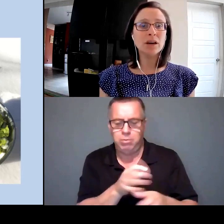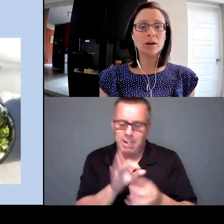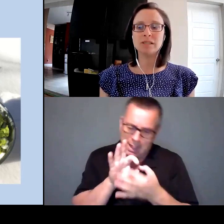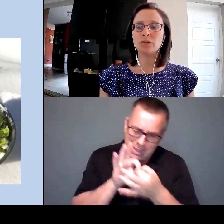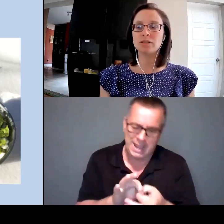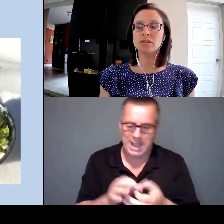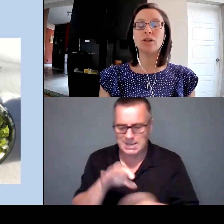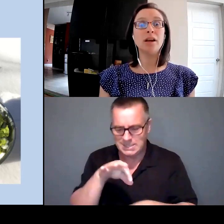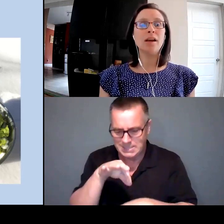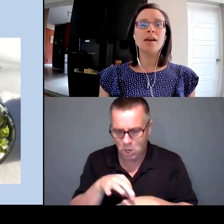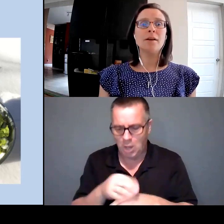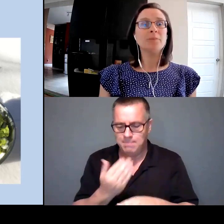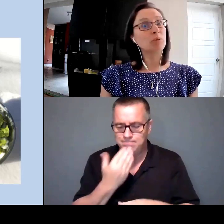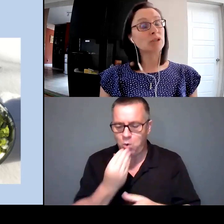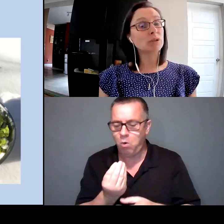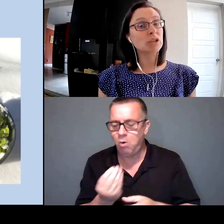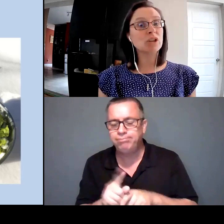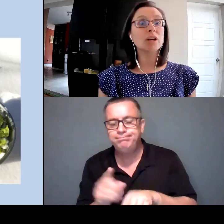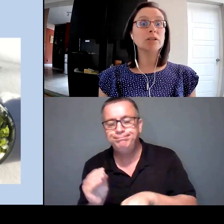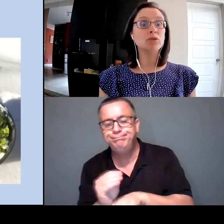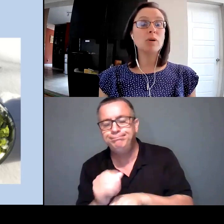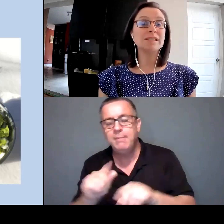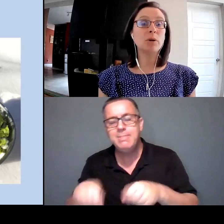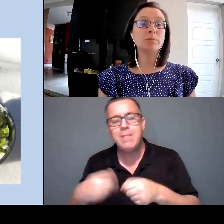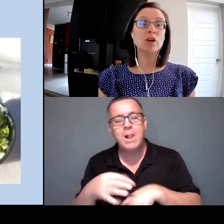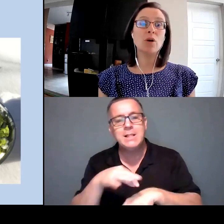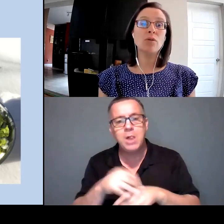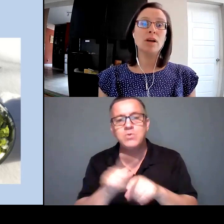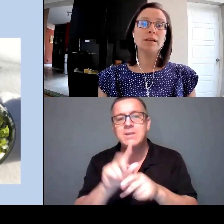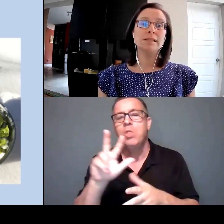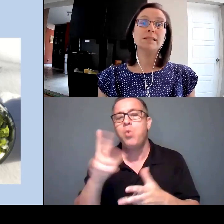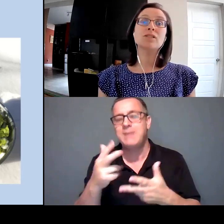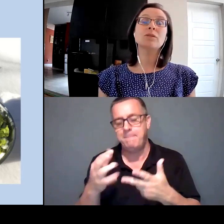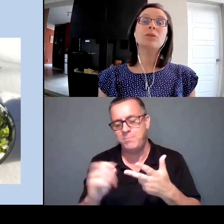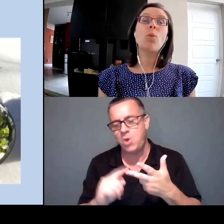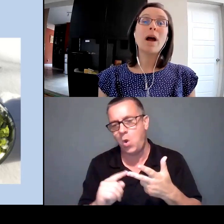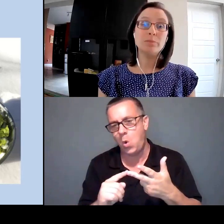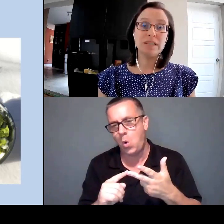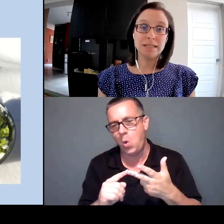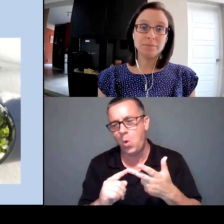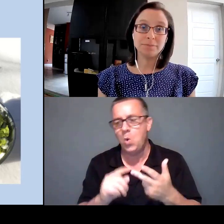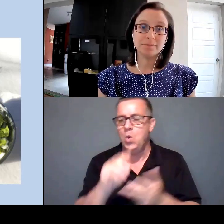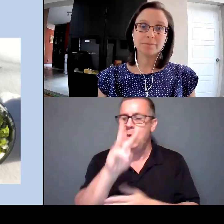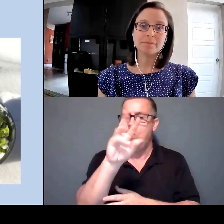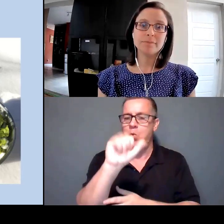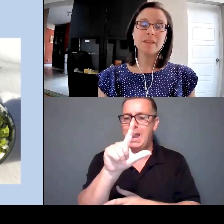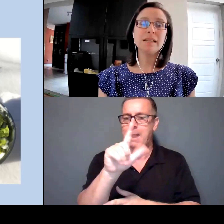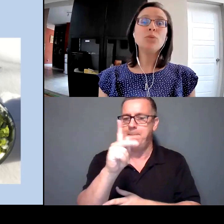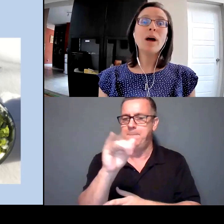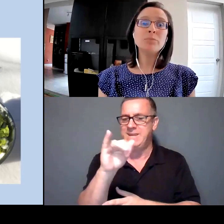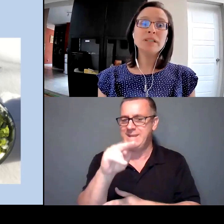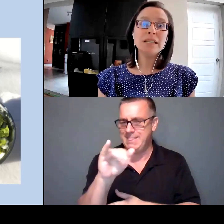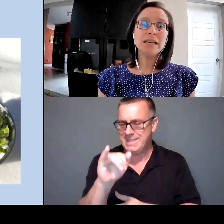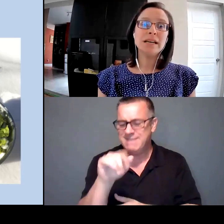bons microbes qui sont dans le sol. Puis ensuite de ça, une troisième option, ce sont les walpini.